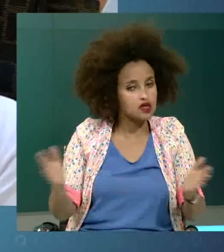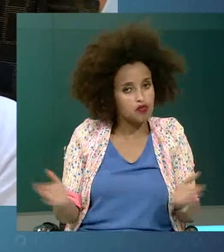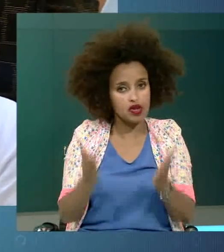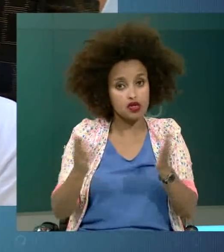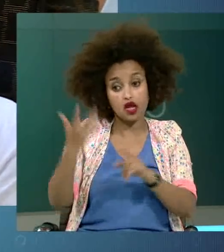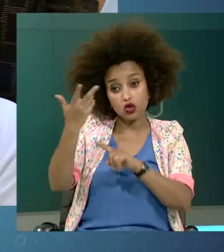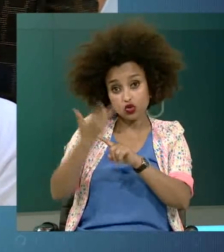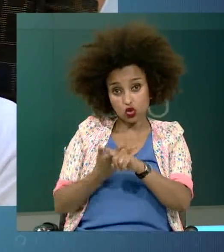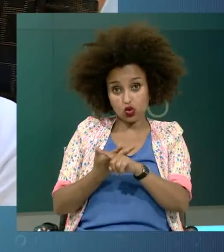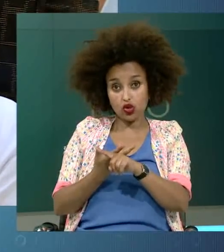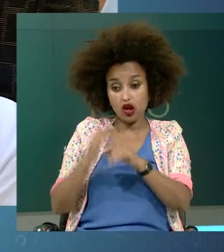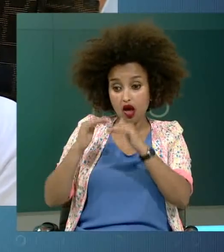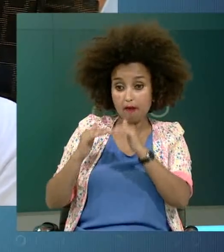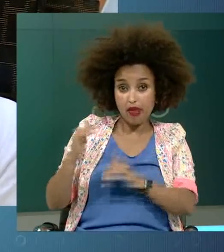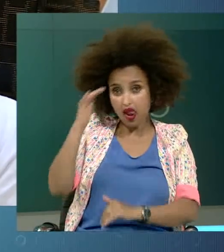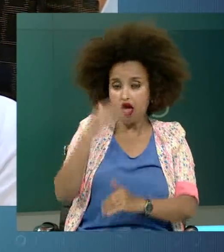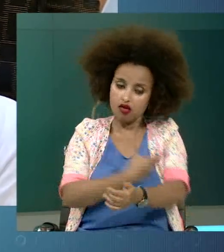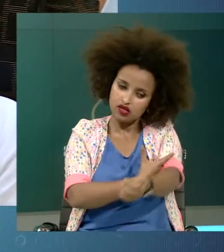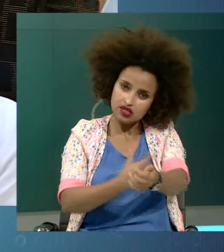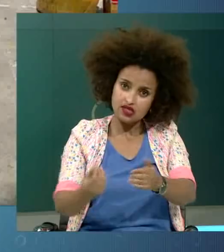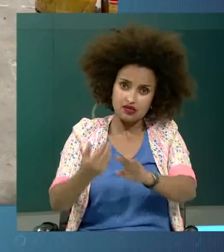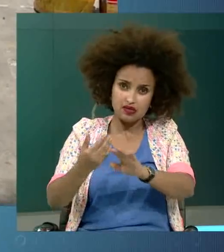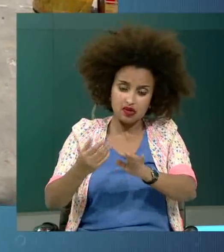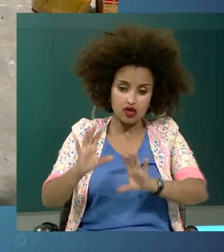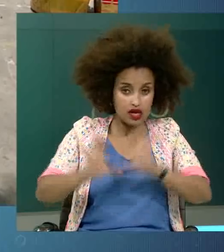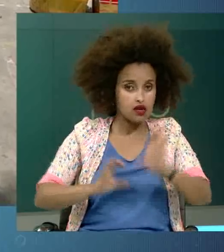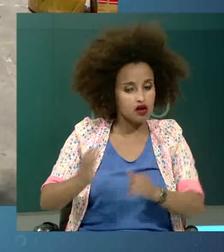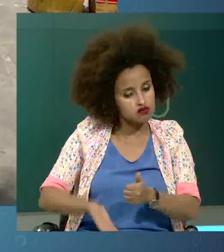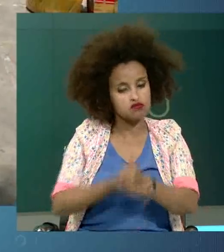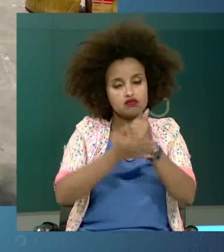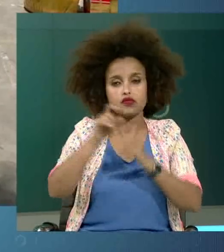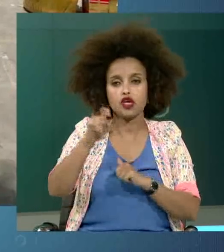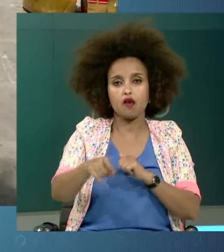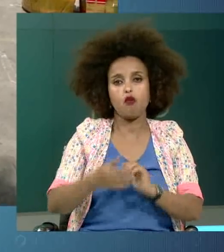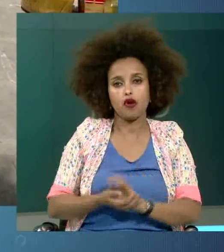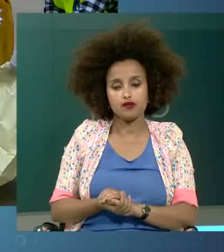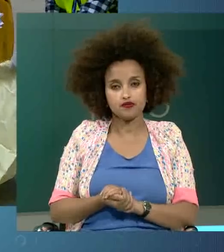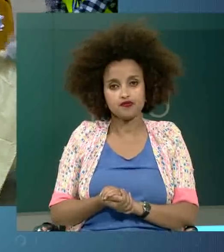በታች ካልሆነ በስተቀር ከ3 ወር በላይ ለግሶ የሚያክሰው መለገስ አለበት